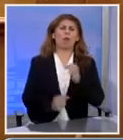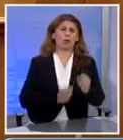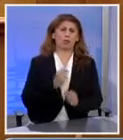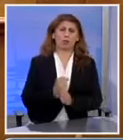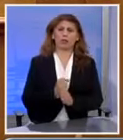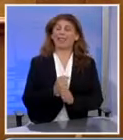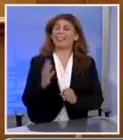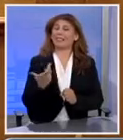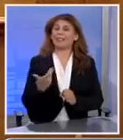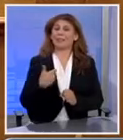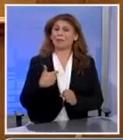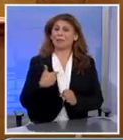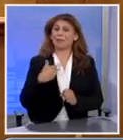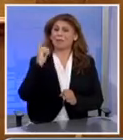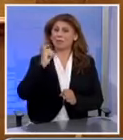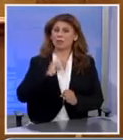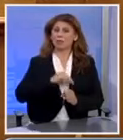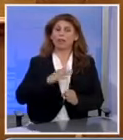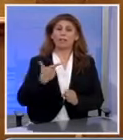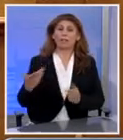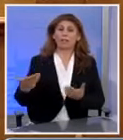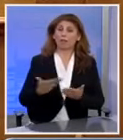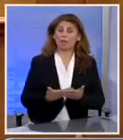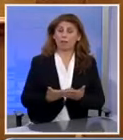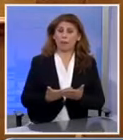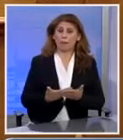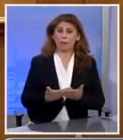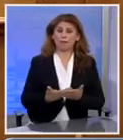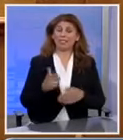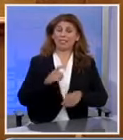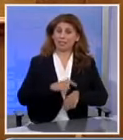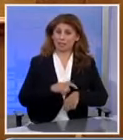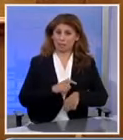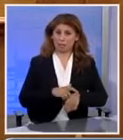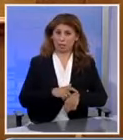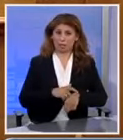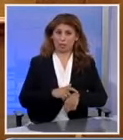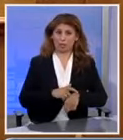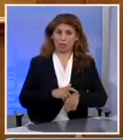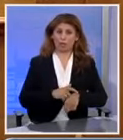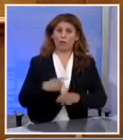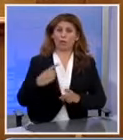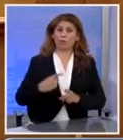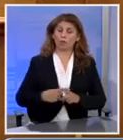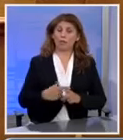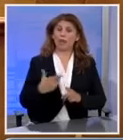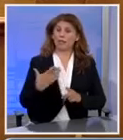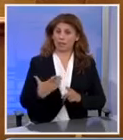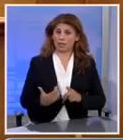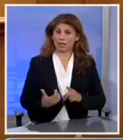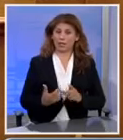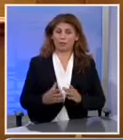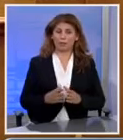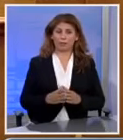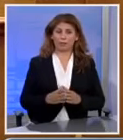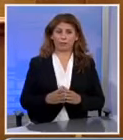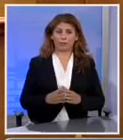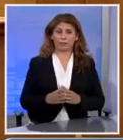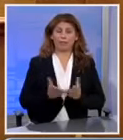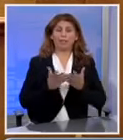καιροσκόποι? Γιατί δεν το φέραμε τη στιγμή που η χώρα βρισκόταν